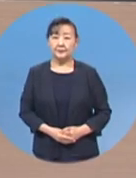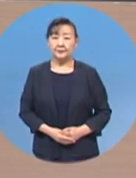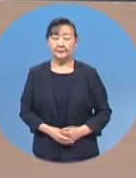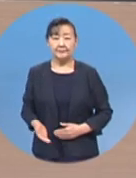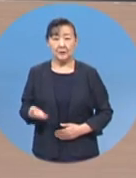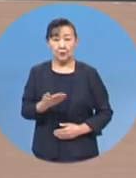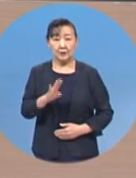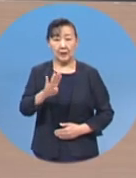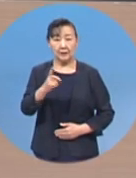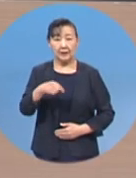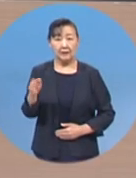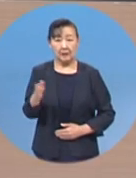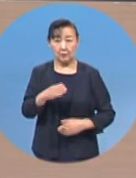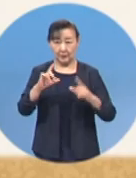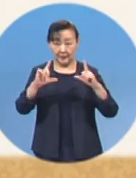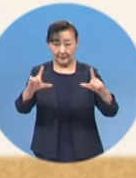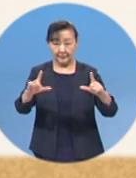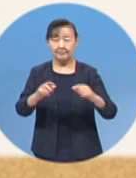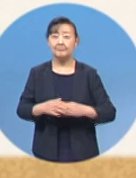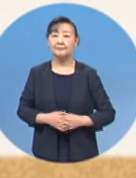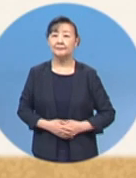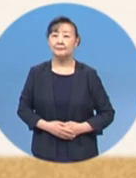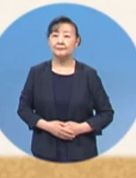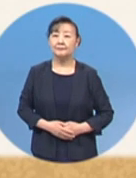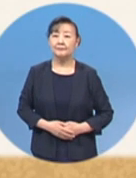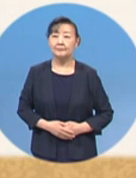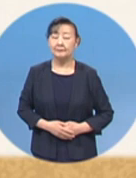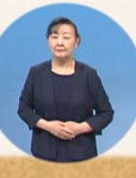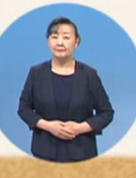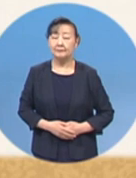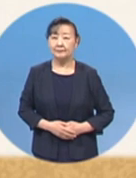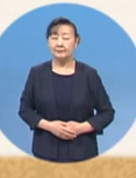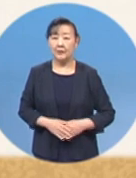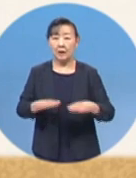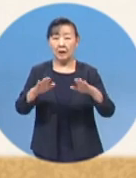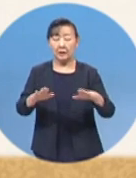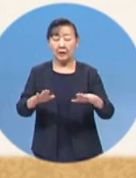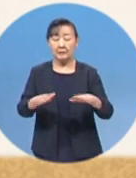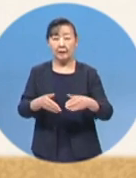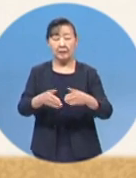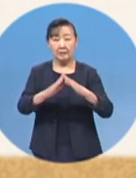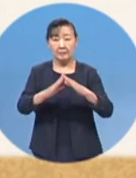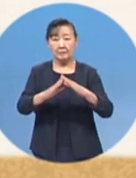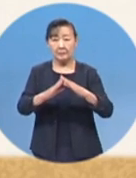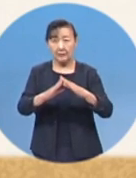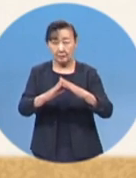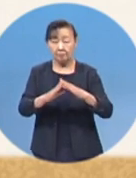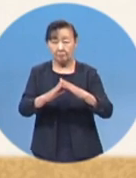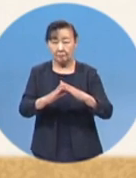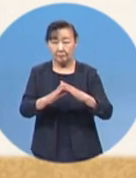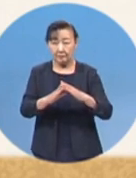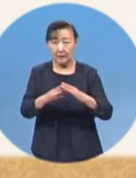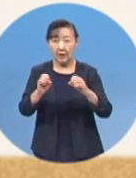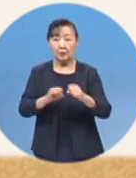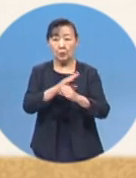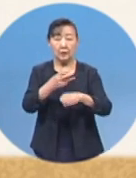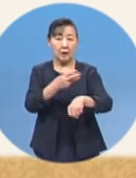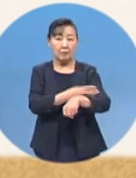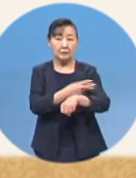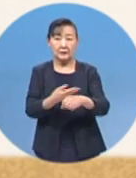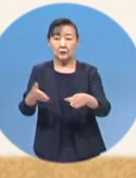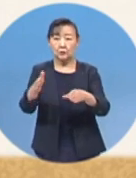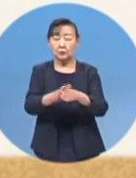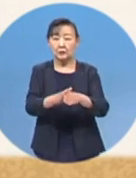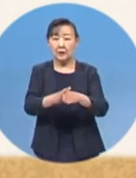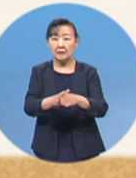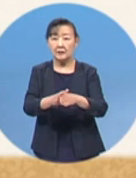続いて県からのお知らせです。 県では現在開設している千葉県新型コロナワクチン追加接